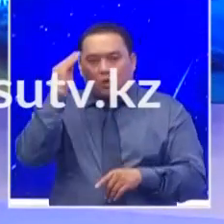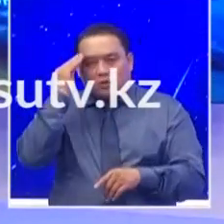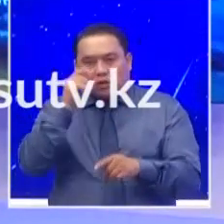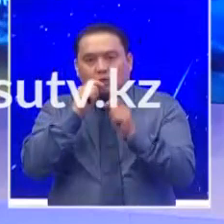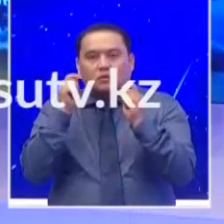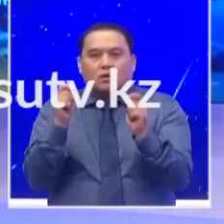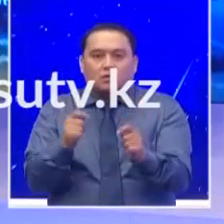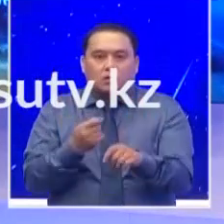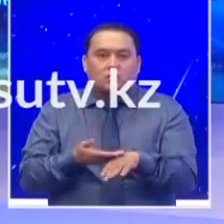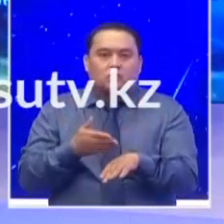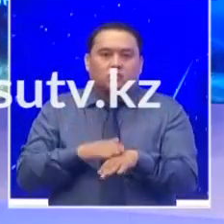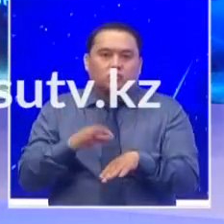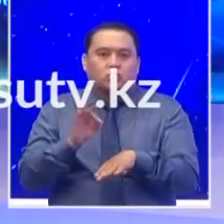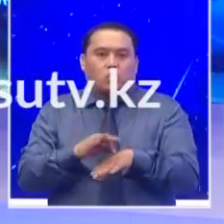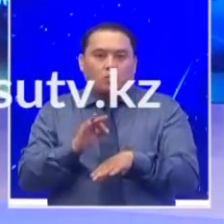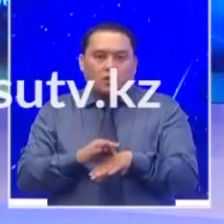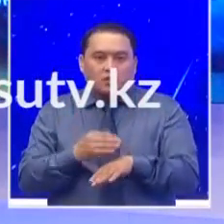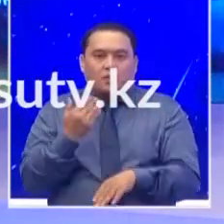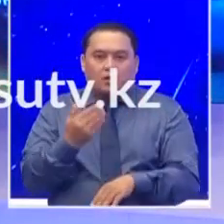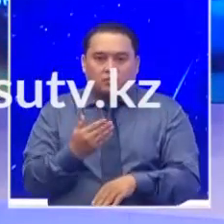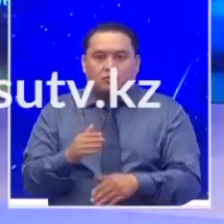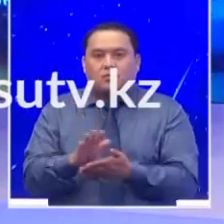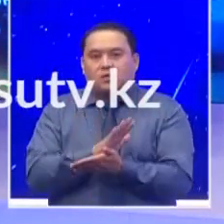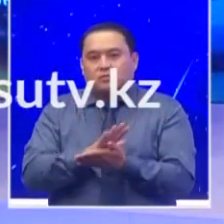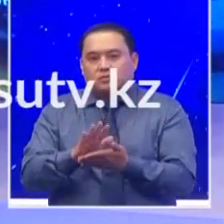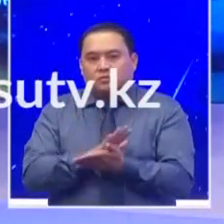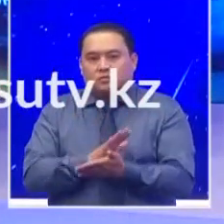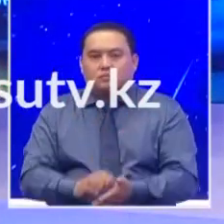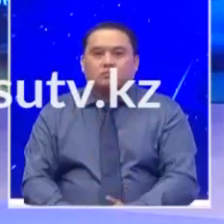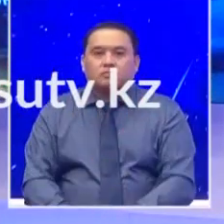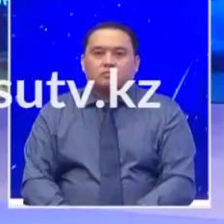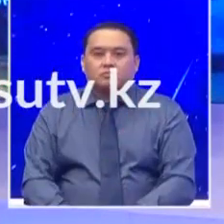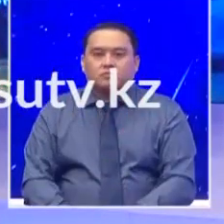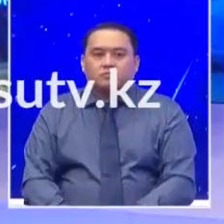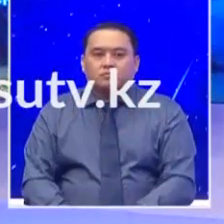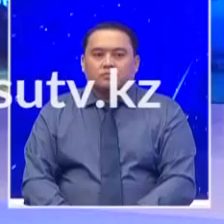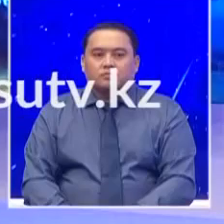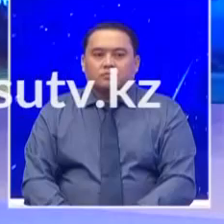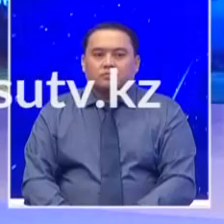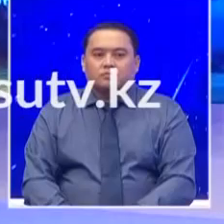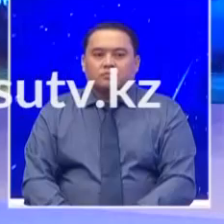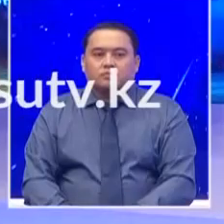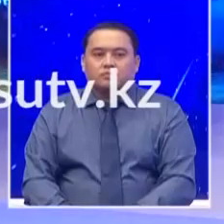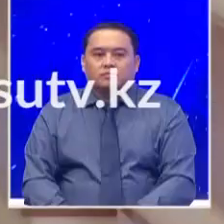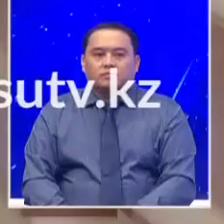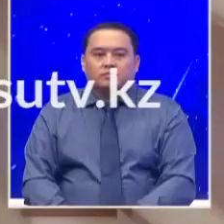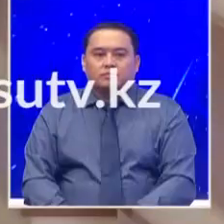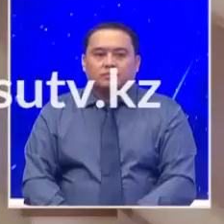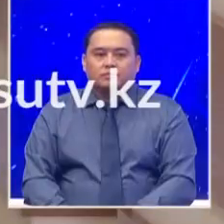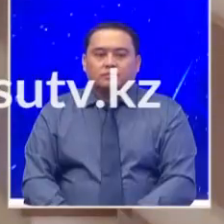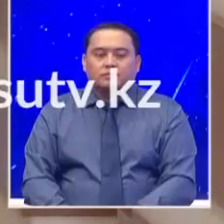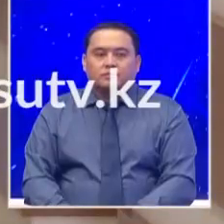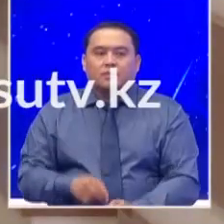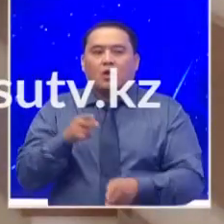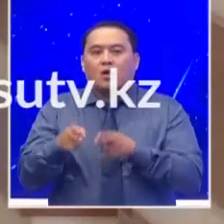в буквальном смысле дарит жизнь тяжело больным пациентам, причем абсолютно бесплатно. Подробности в сюжете.